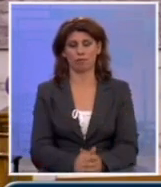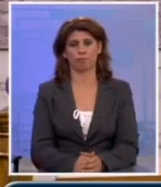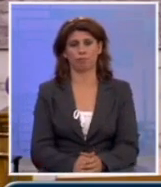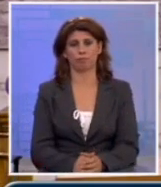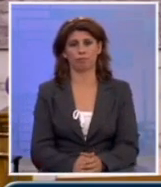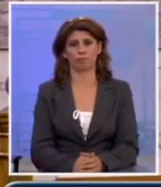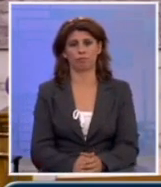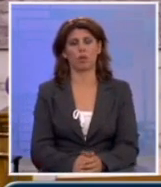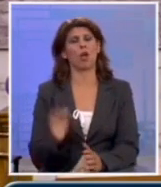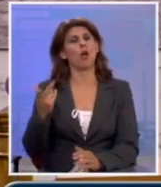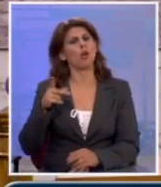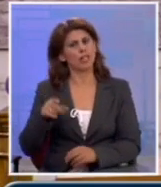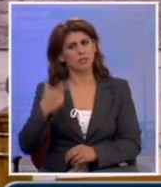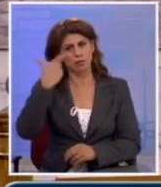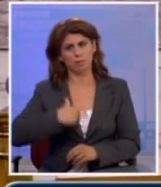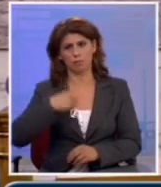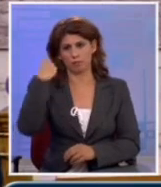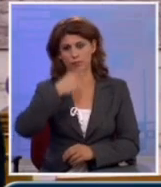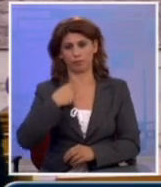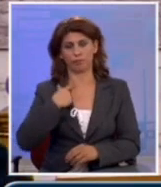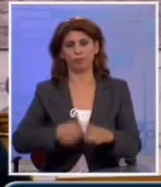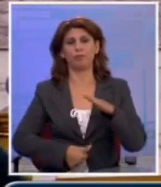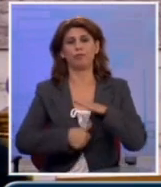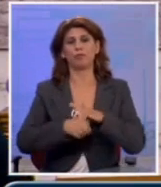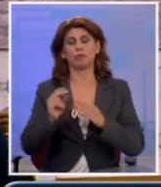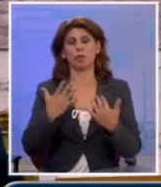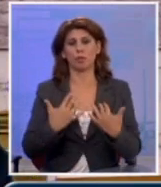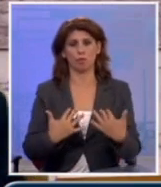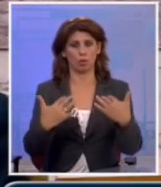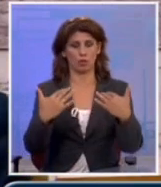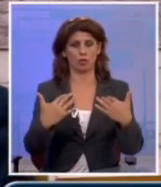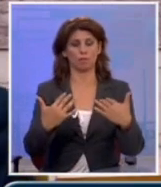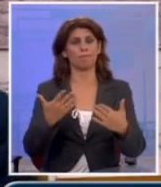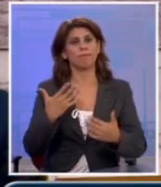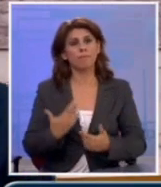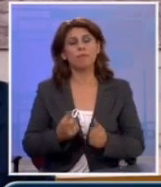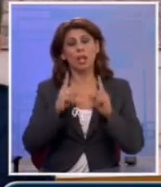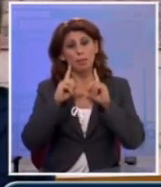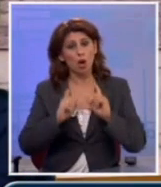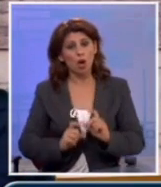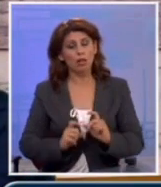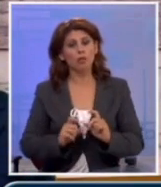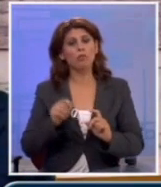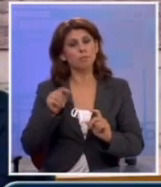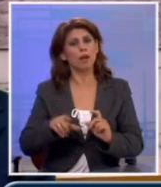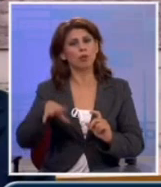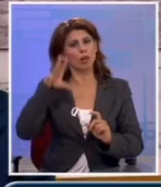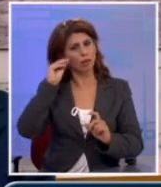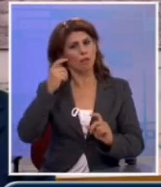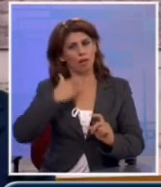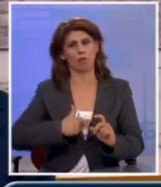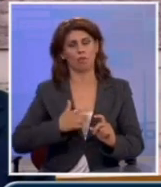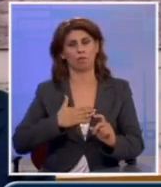Σε ό,τι με αφορά, ως πρόεδρος της Βουλής, έχω την υποχρέωση, και έτσι το